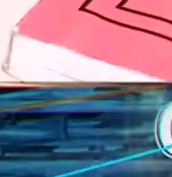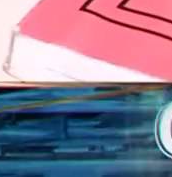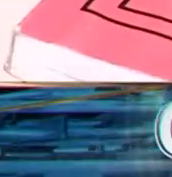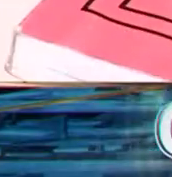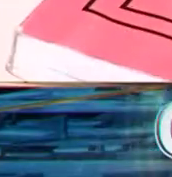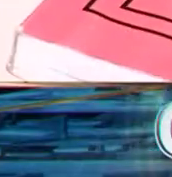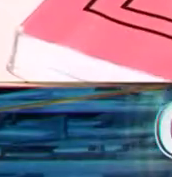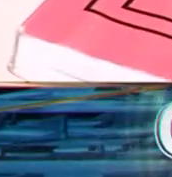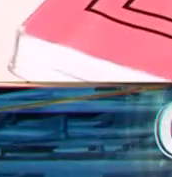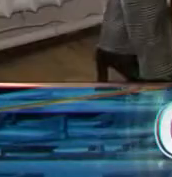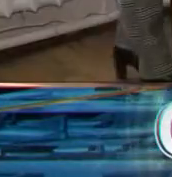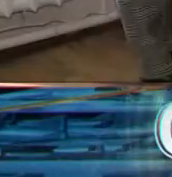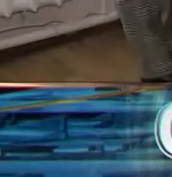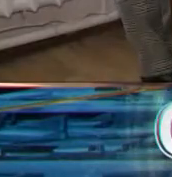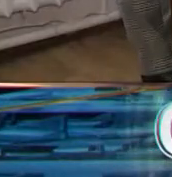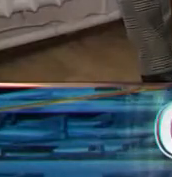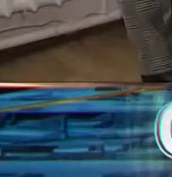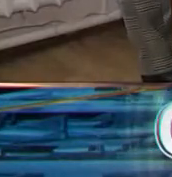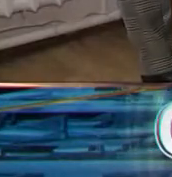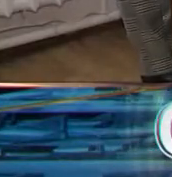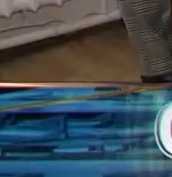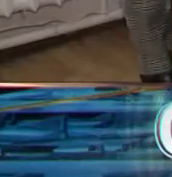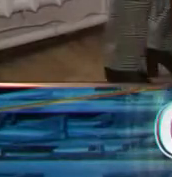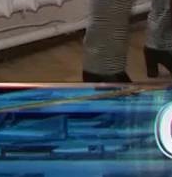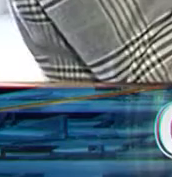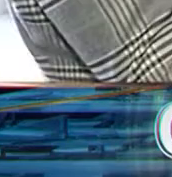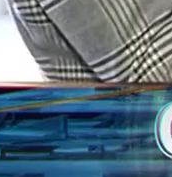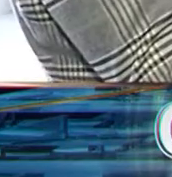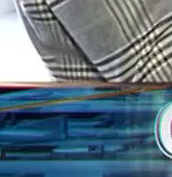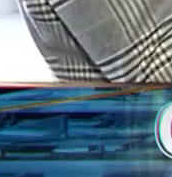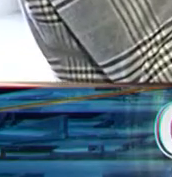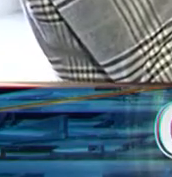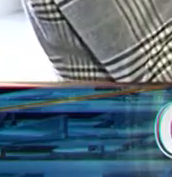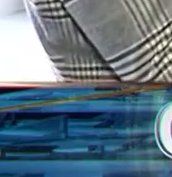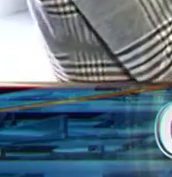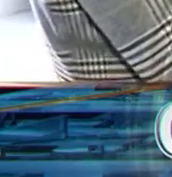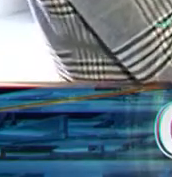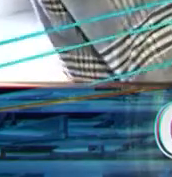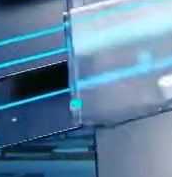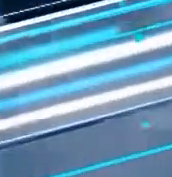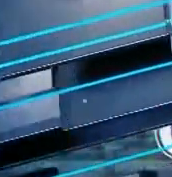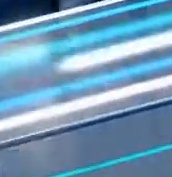Не шутите с экологией. Свыше 20 миллионов тенге штрафов в прошлом году оплатили предприниматели области.